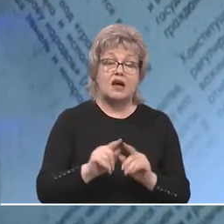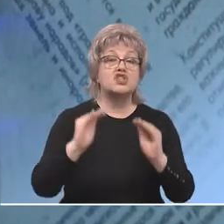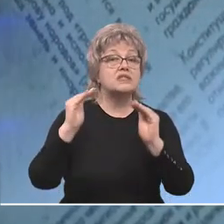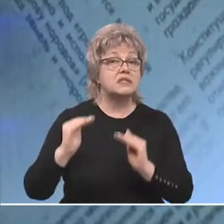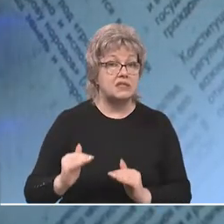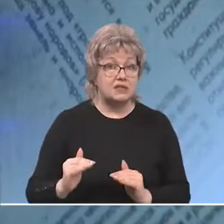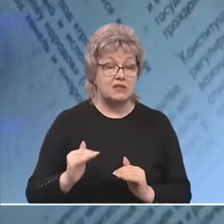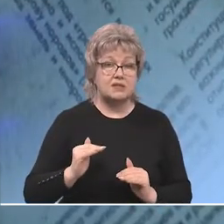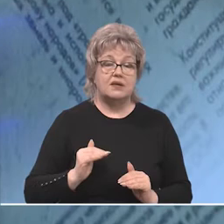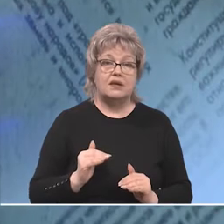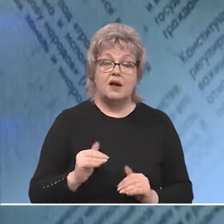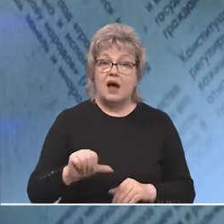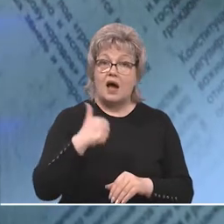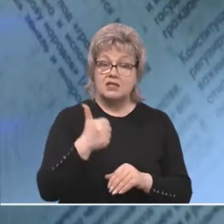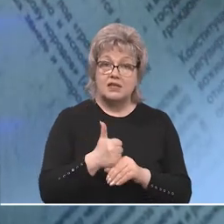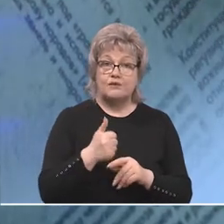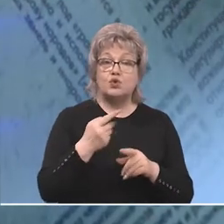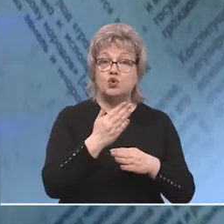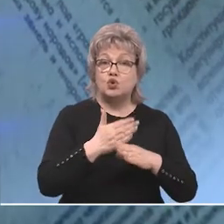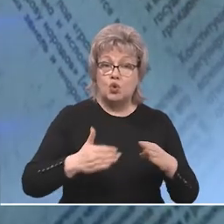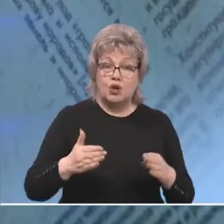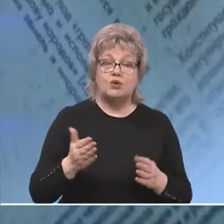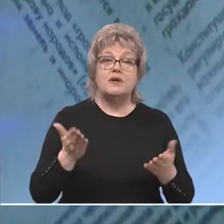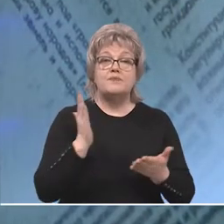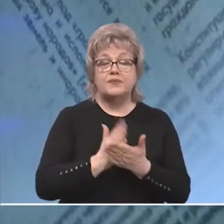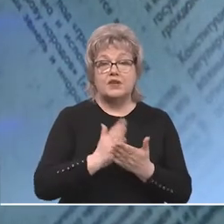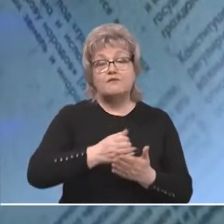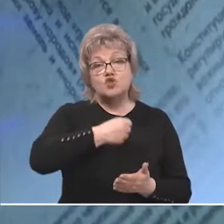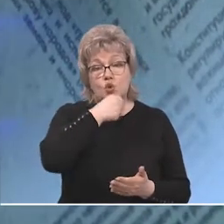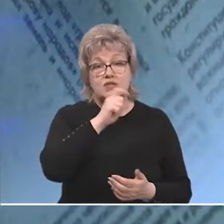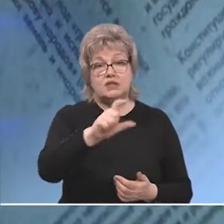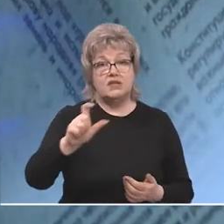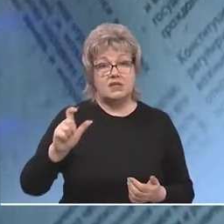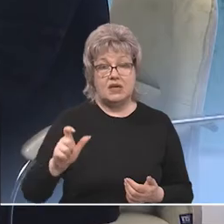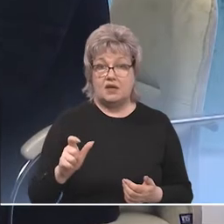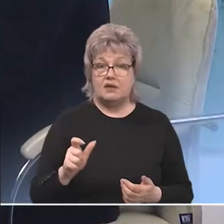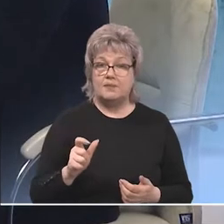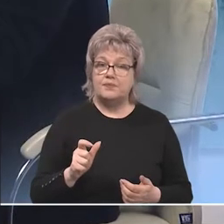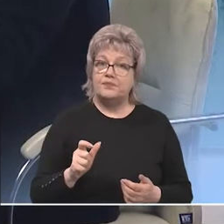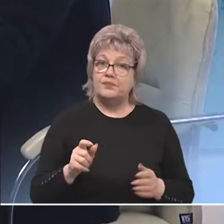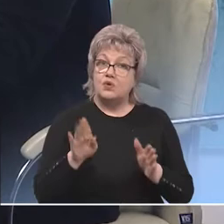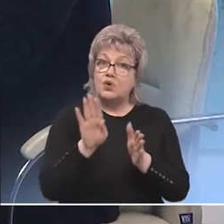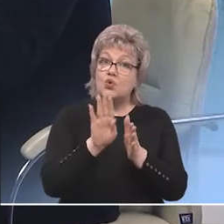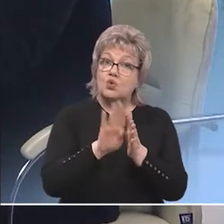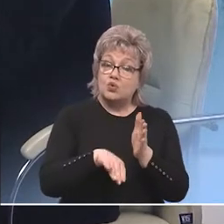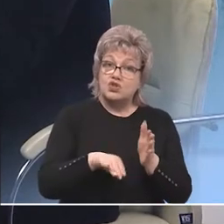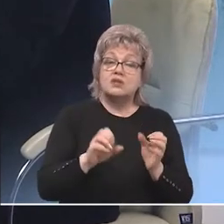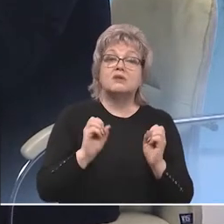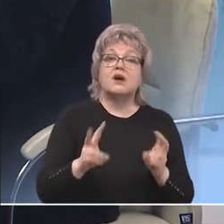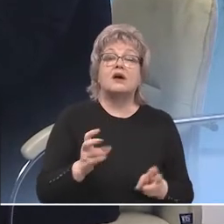снизилась. Но основную долю заболевших продолжает составлять взрослое население. А за счет чего получилось снизить эту